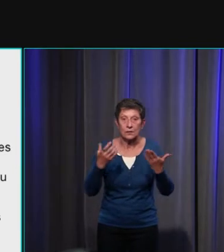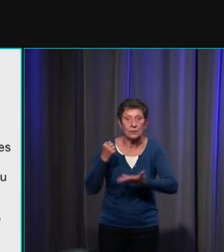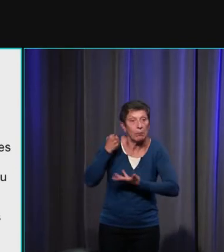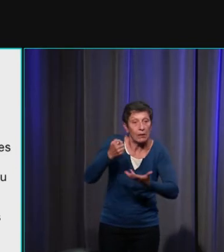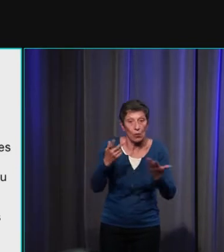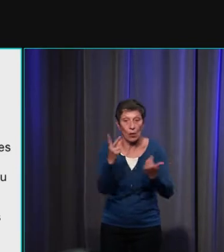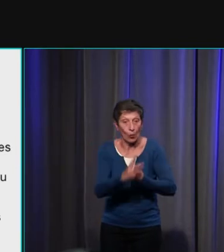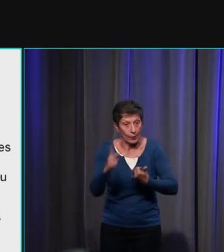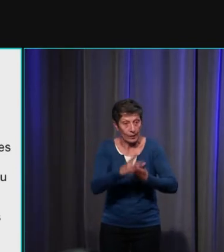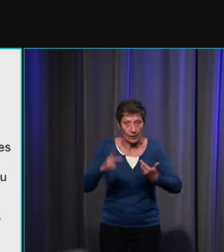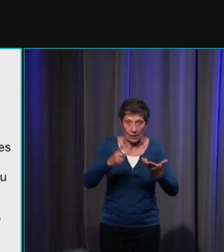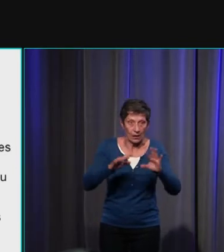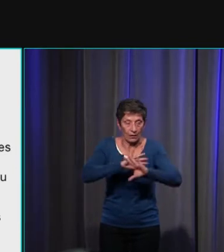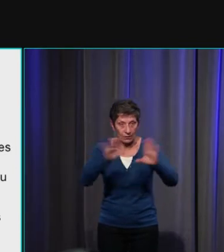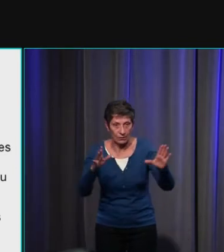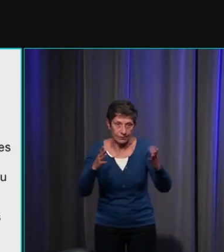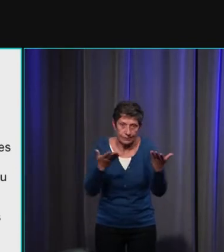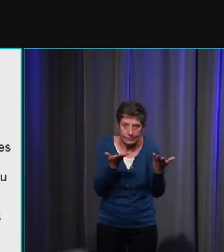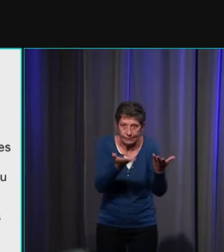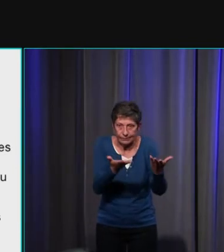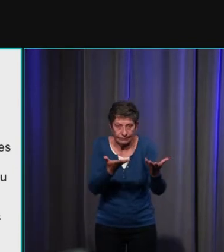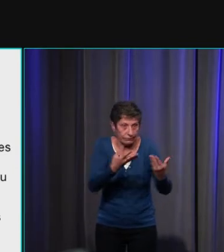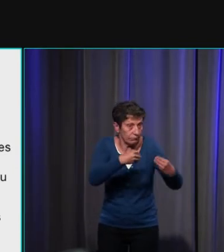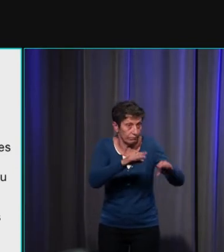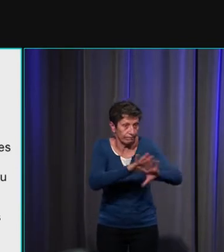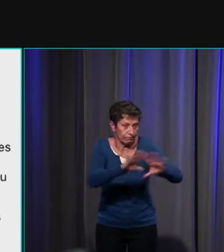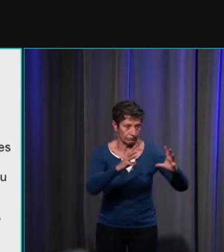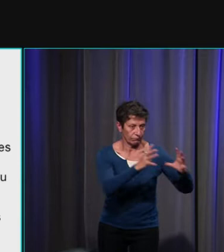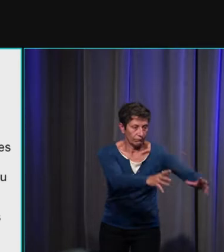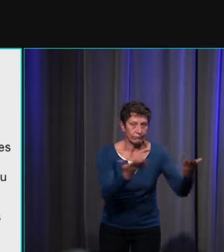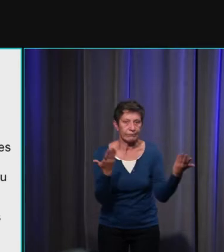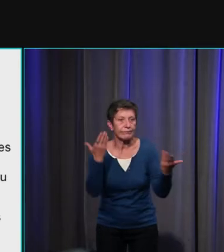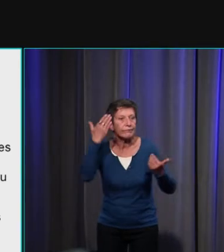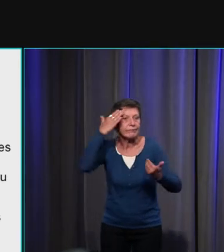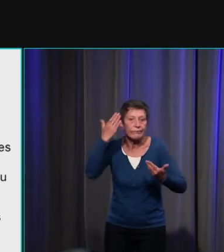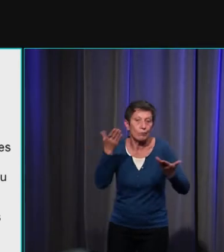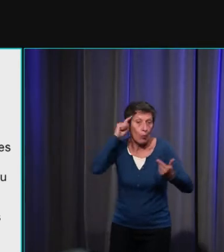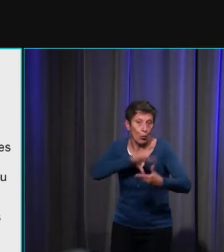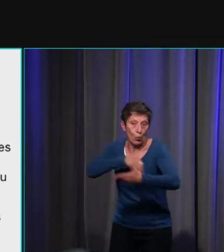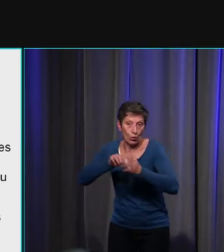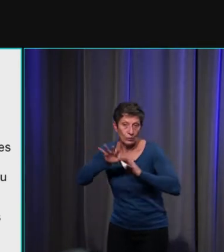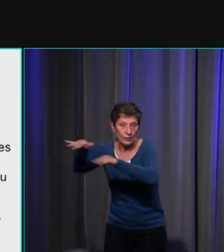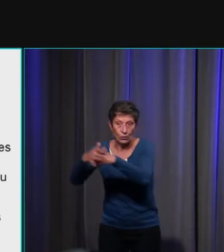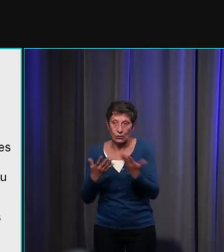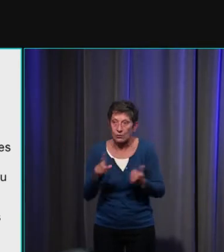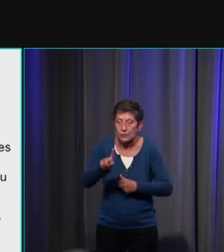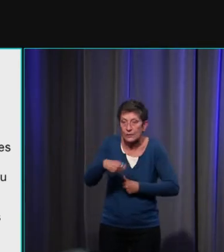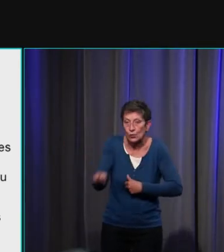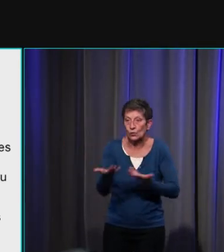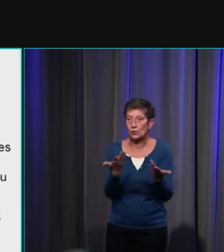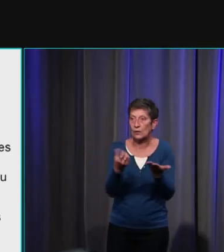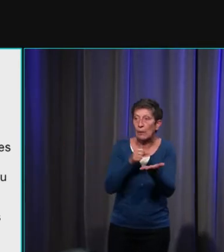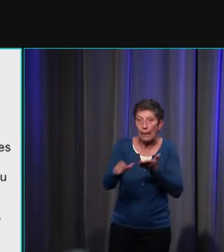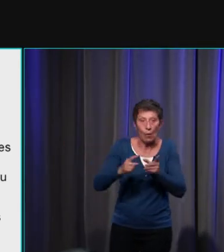pour pouvoir être de l'expédition il n'y a pas encore le système de soldes de paiement de ces